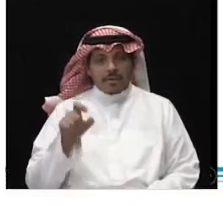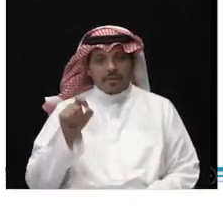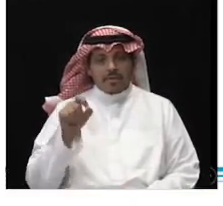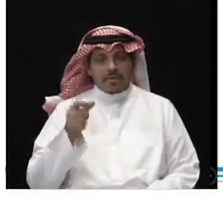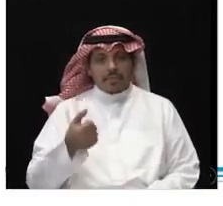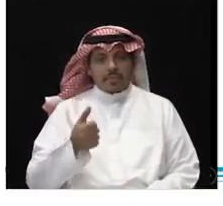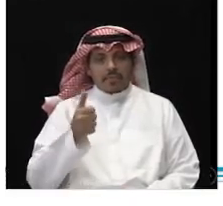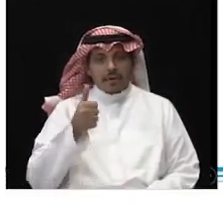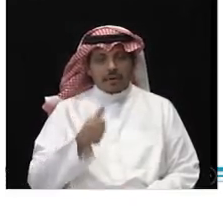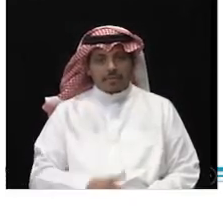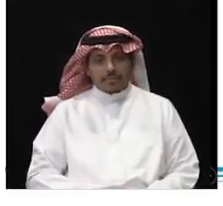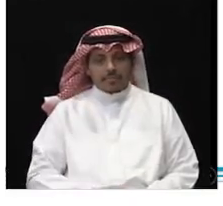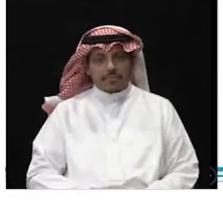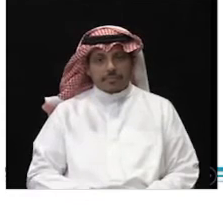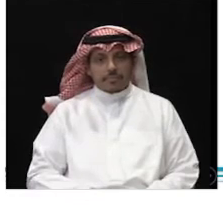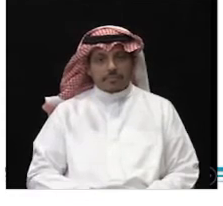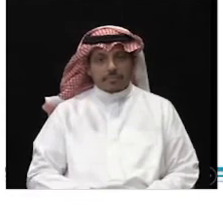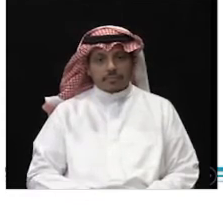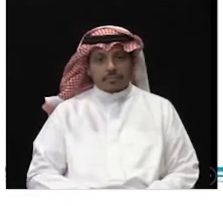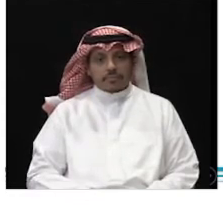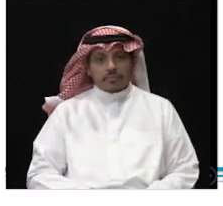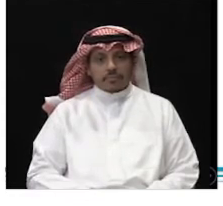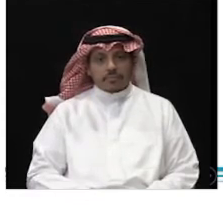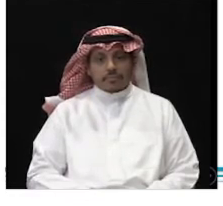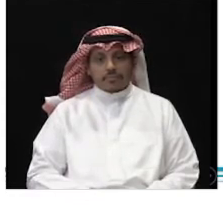مرفأ، نقرأها الآن مع تنوين الضم،